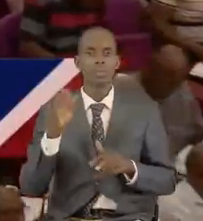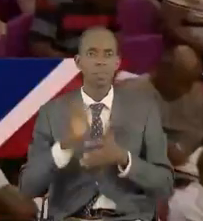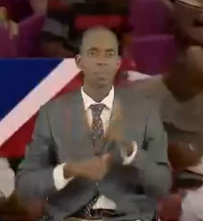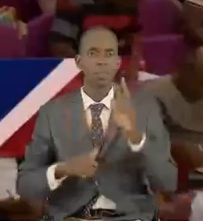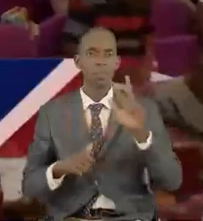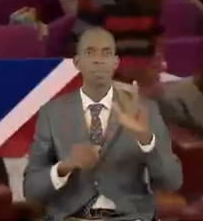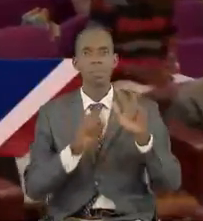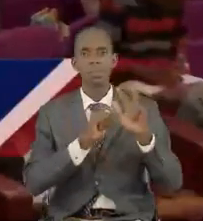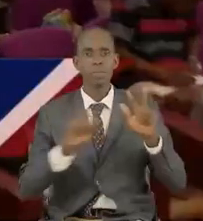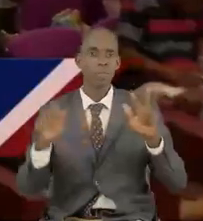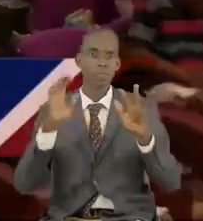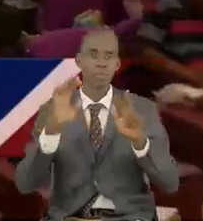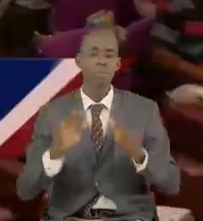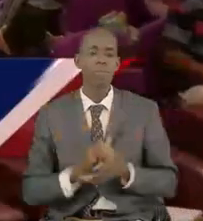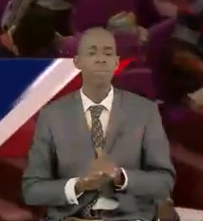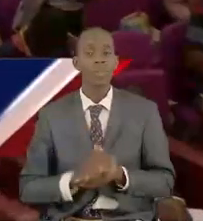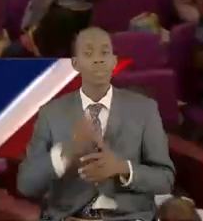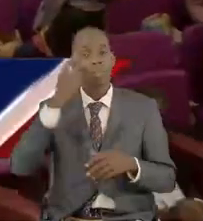verset 5